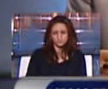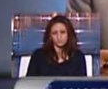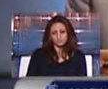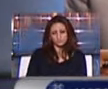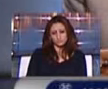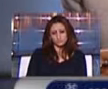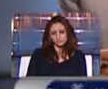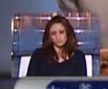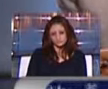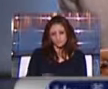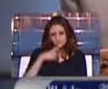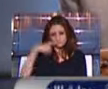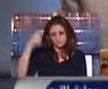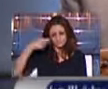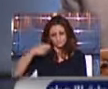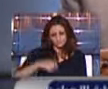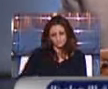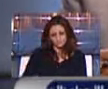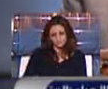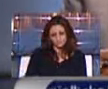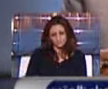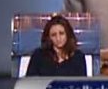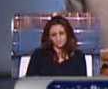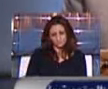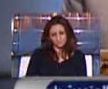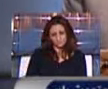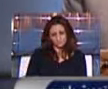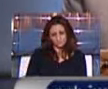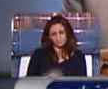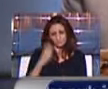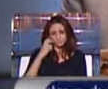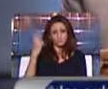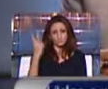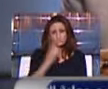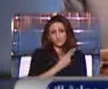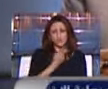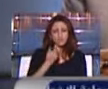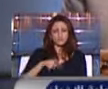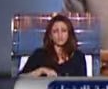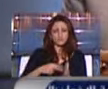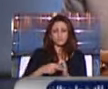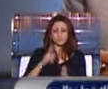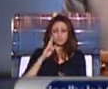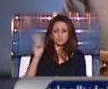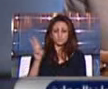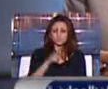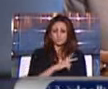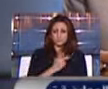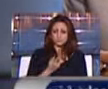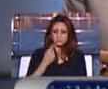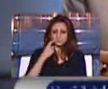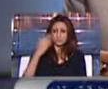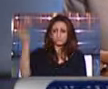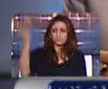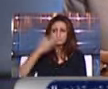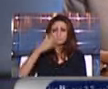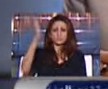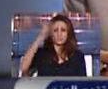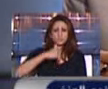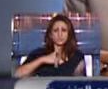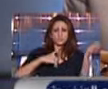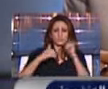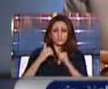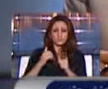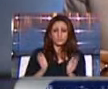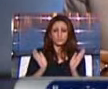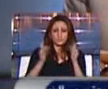ايوه اهلا بيك يا فندم. اولا يعني كيف ترى المشهد الان ورد ستك ايه على الدعوه اللي اعلنها حزب